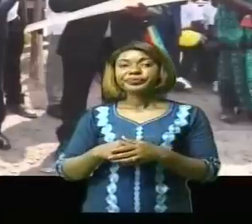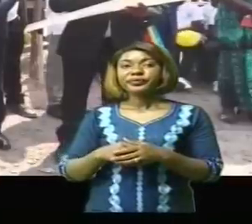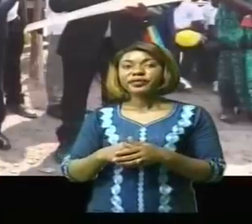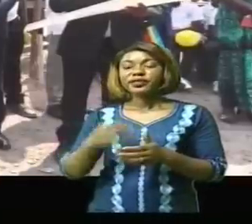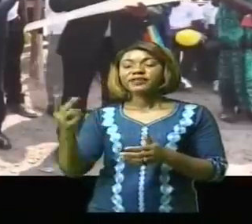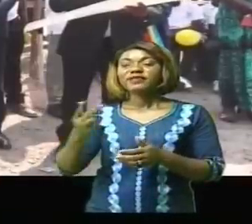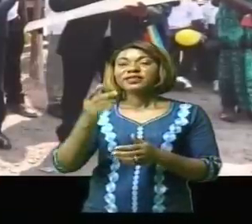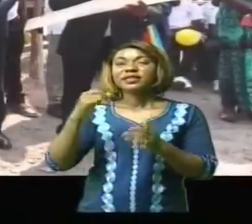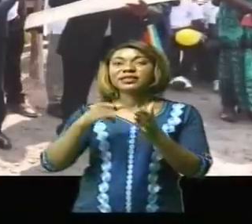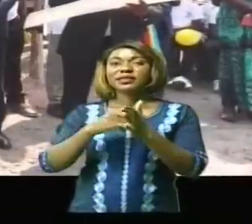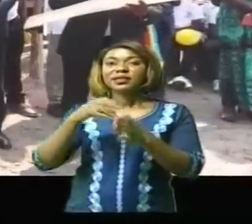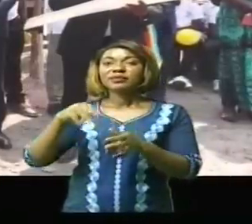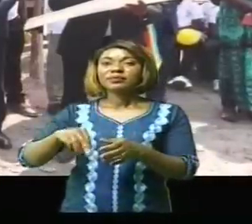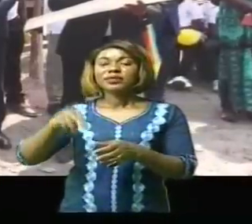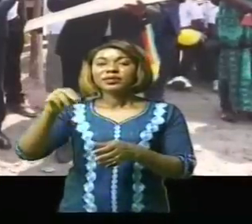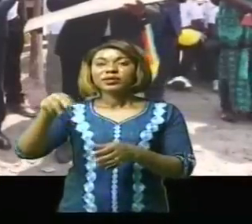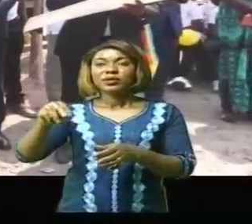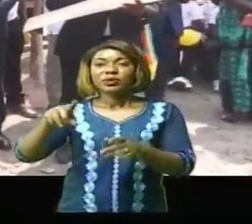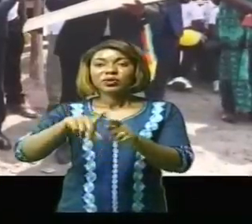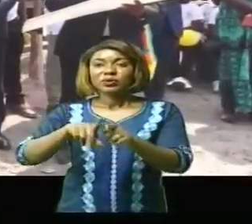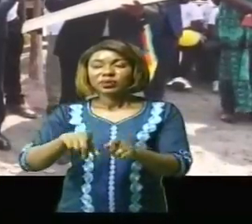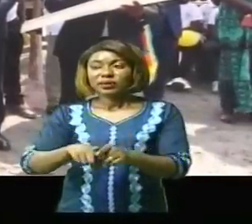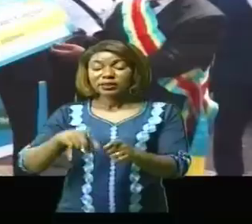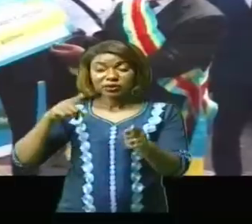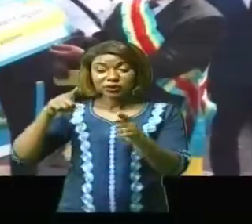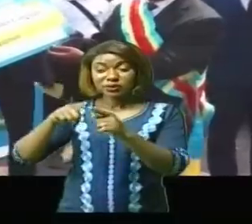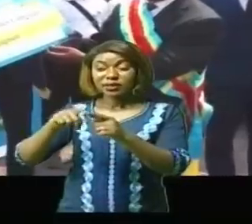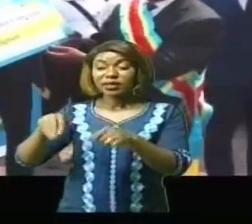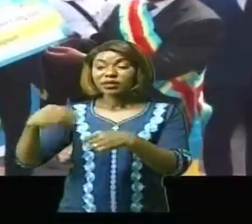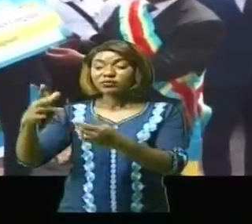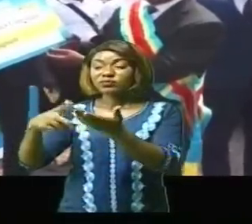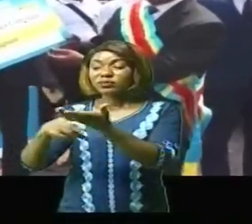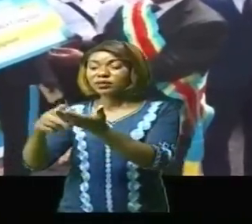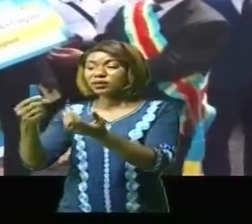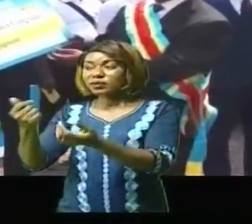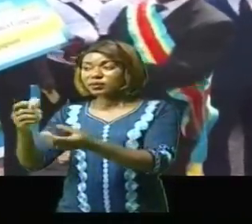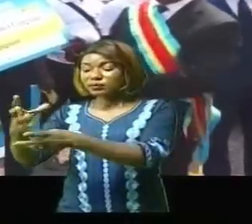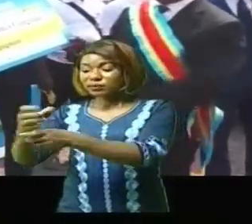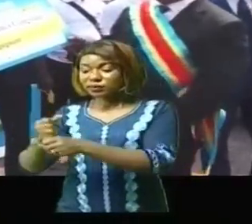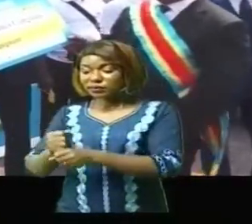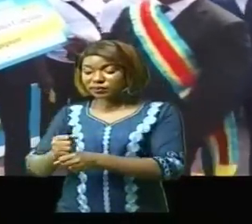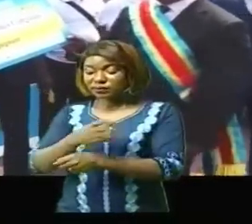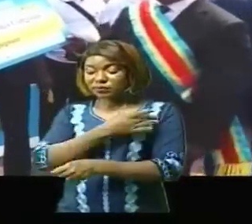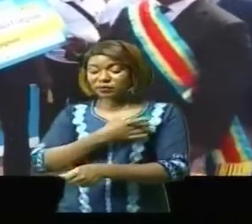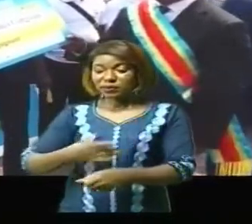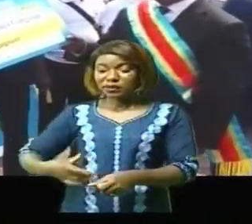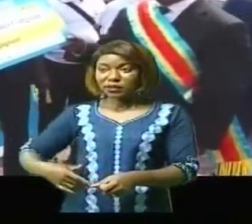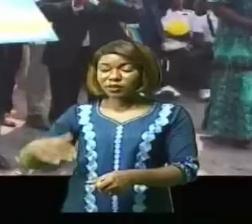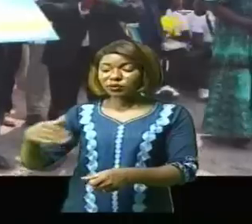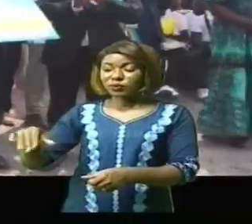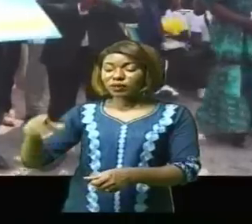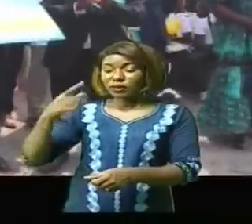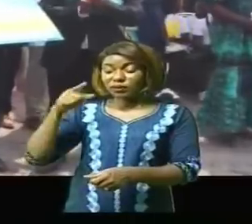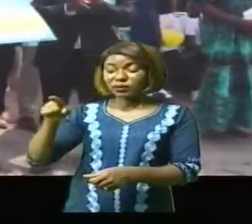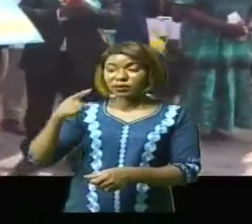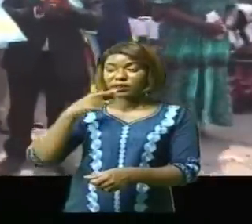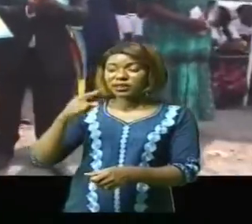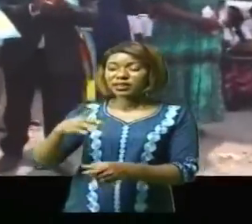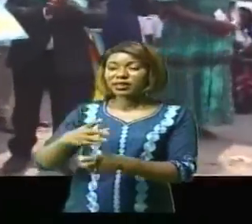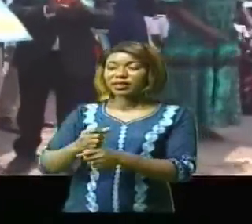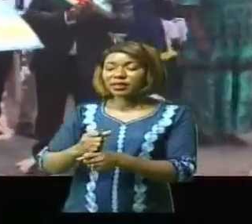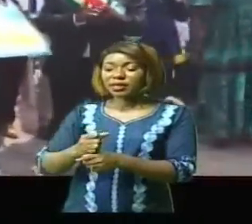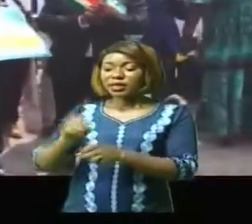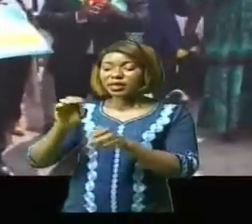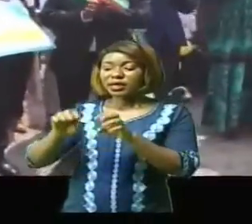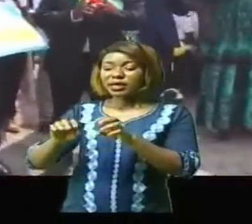de francs congolais, mise en jeu, a reçu son chèque symbolique des mains du bourgmestre de Lingwala, Augustin Kama, et de